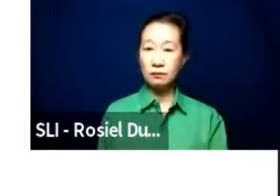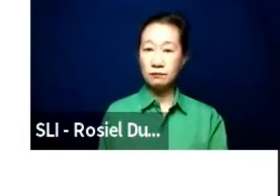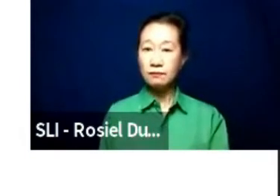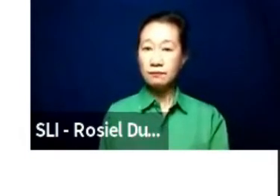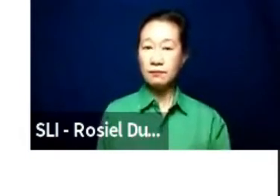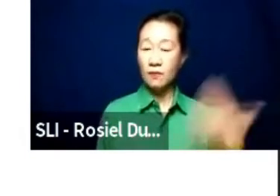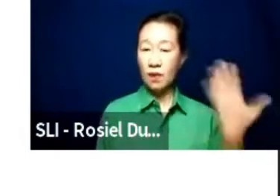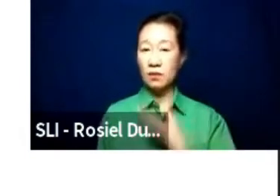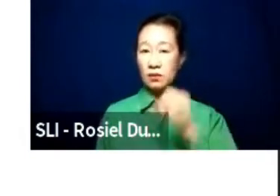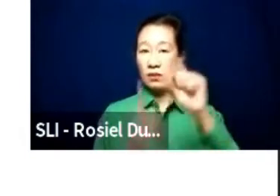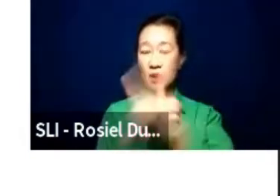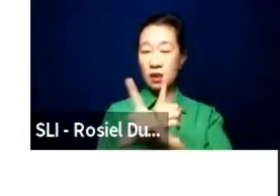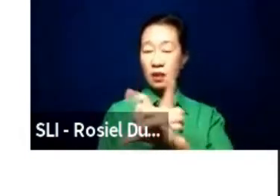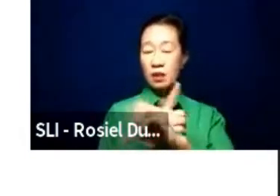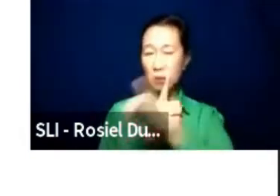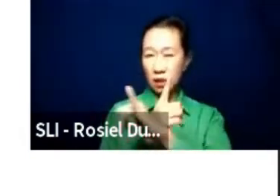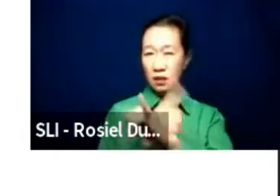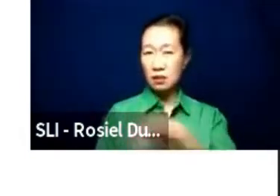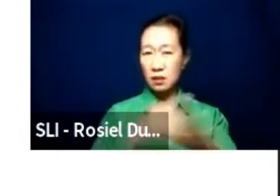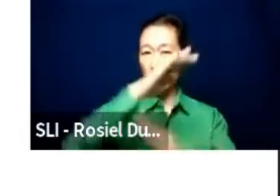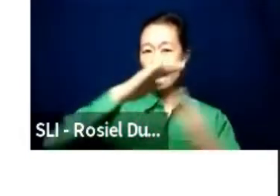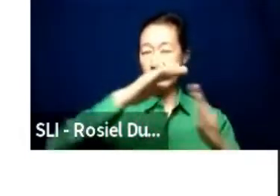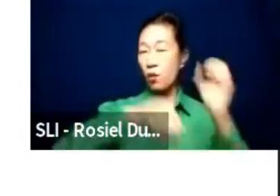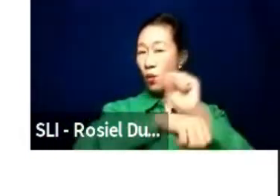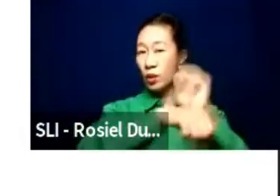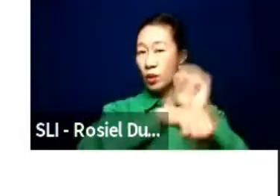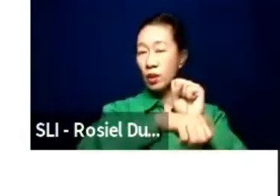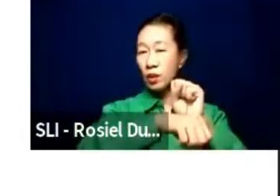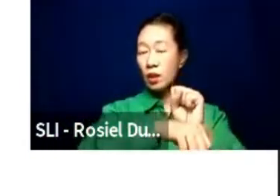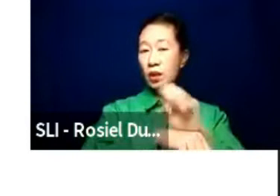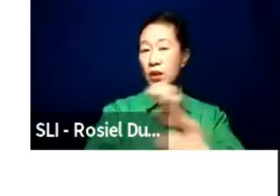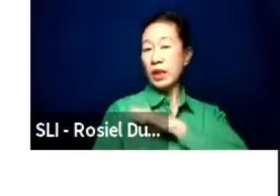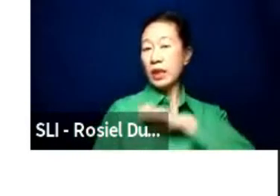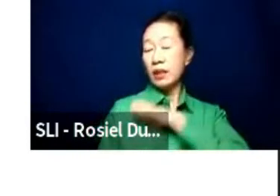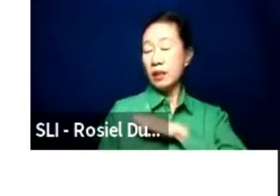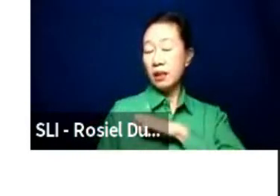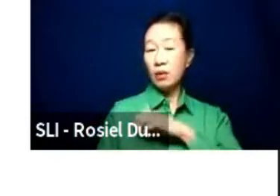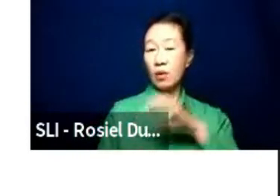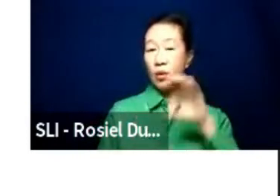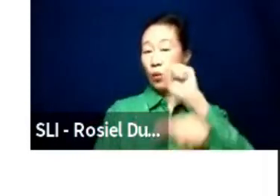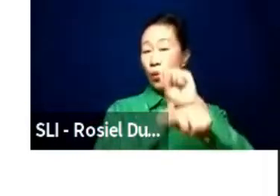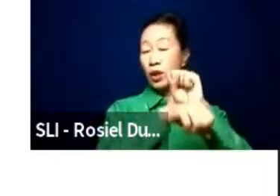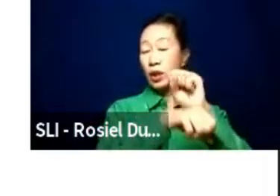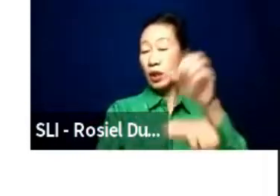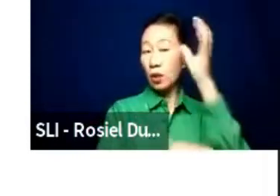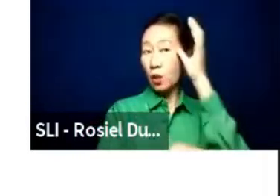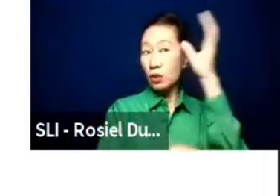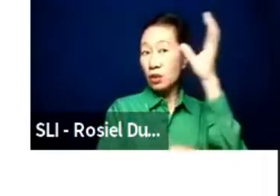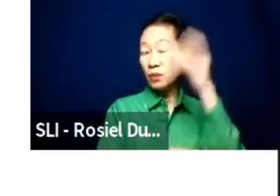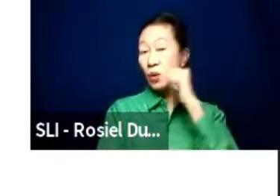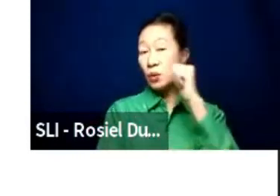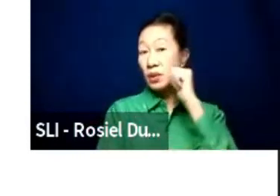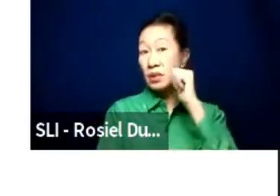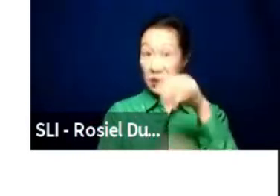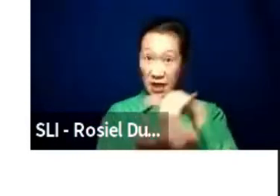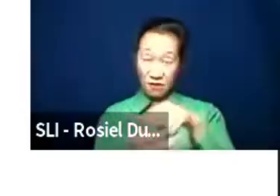our society is based on a work ethic or a work concept, no? Kadalasan, yan ang una